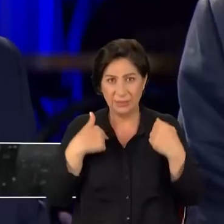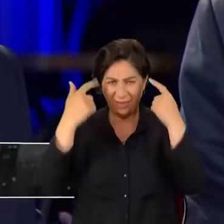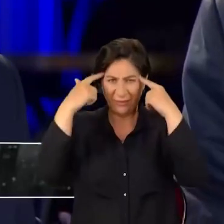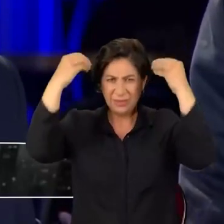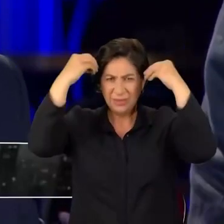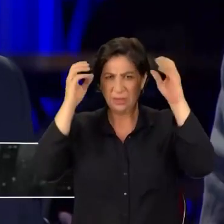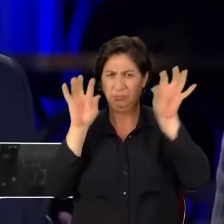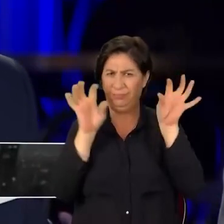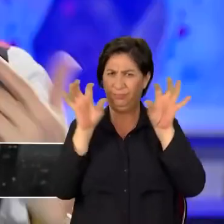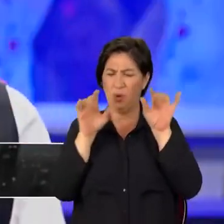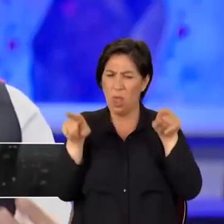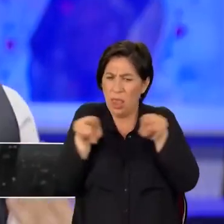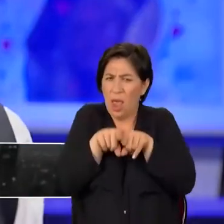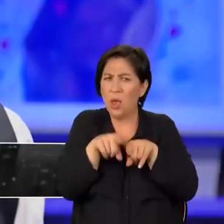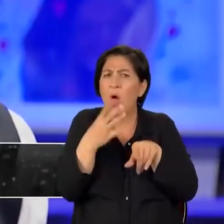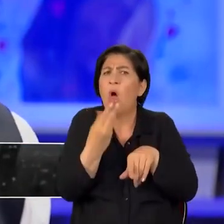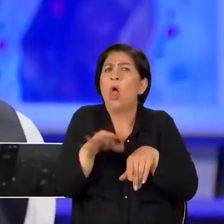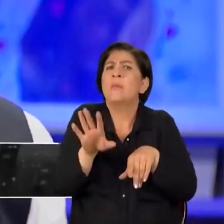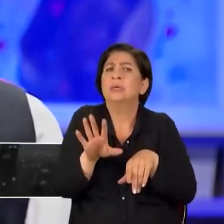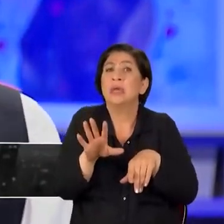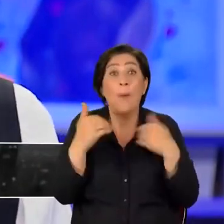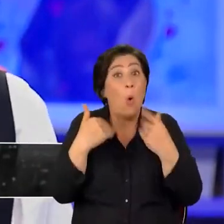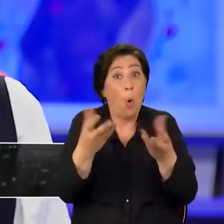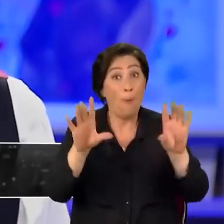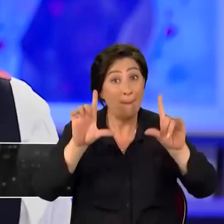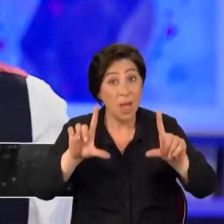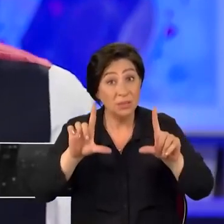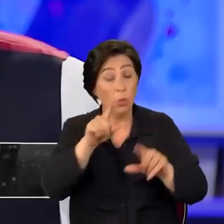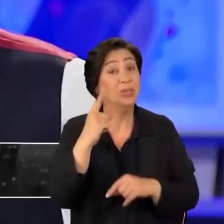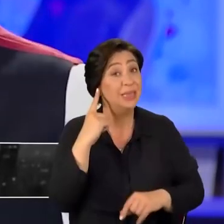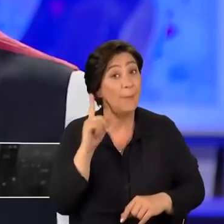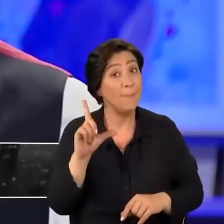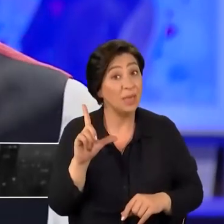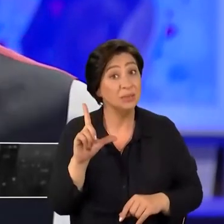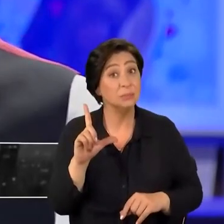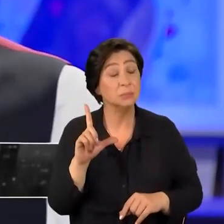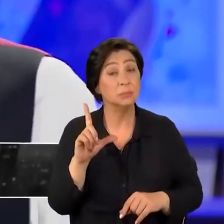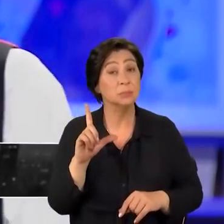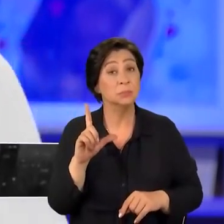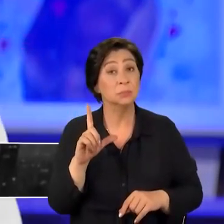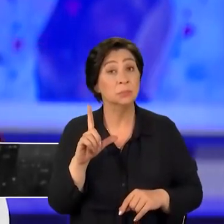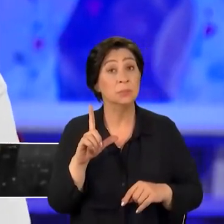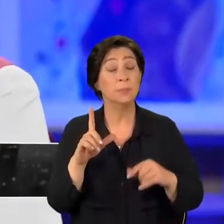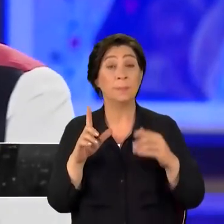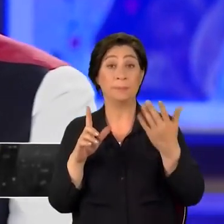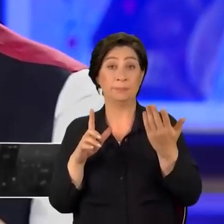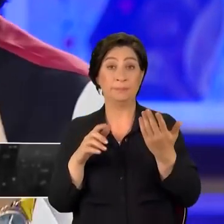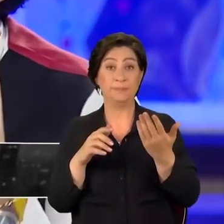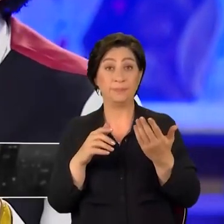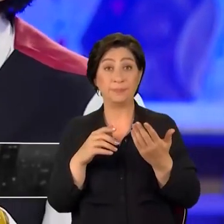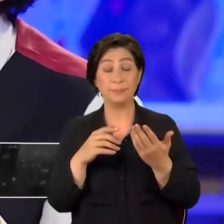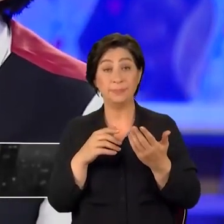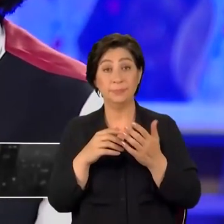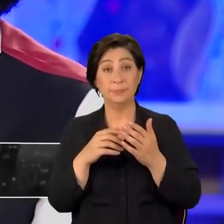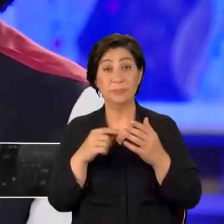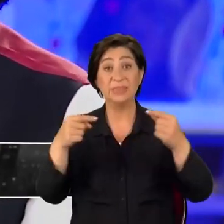ikisi yan yana gelmiyor. Halbuki böyle olmamalıyım. Halbuki onu dinlemeliyim. Ayrıca da beyefendi... Ama